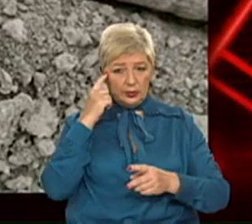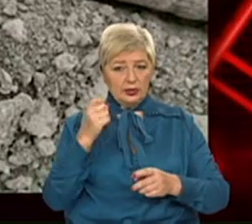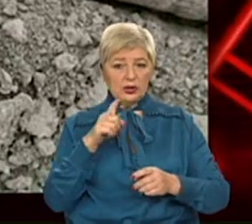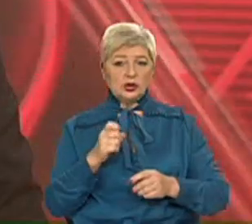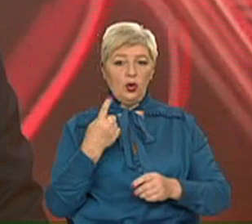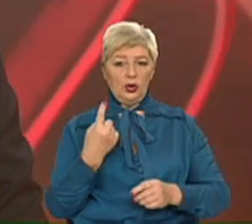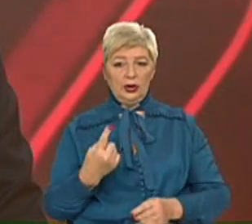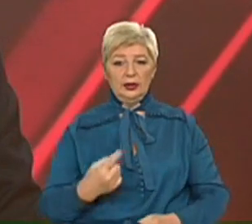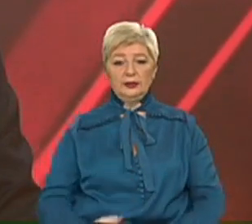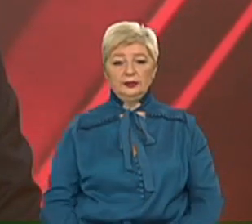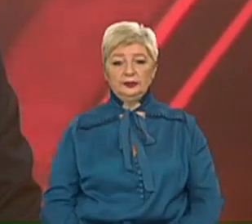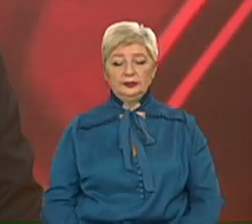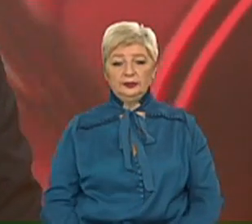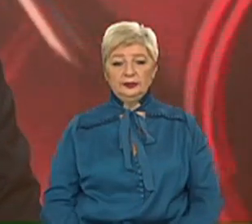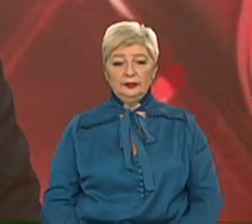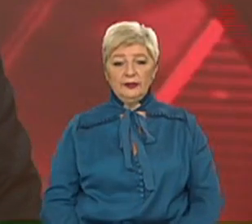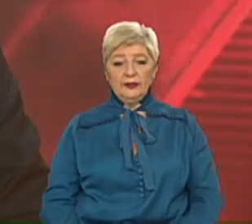101.